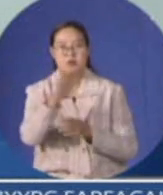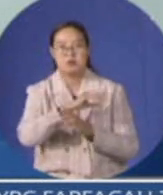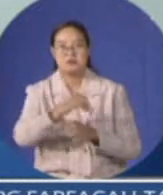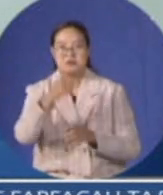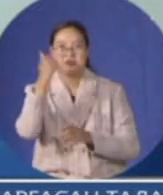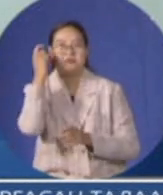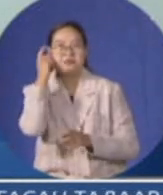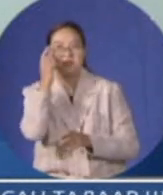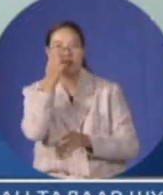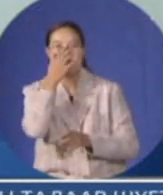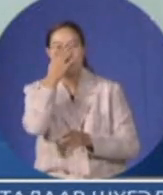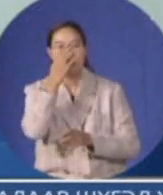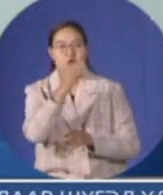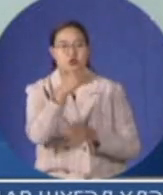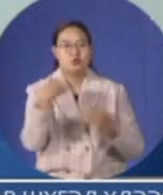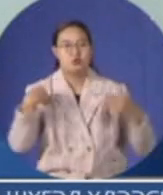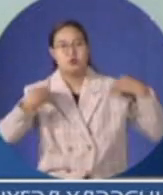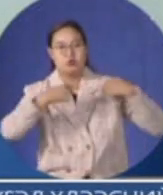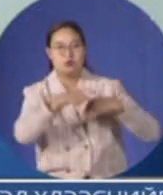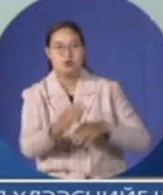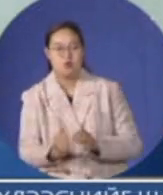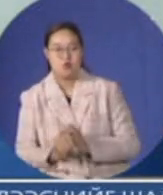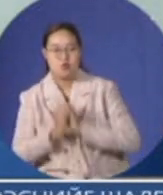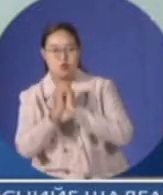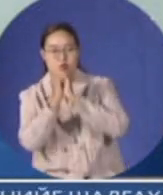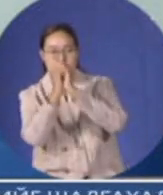одоо хүндлэл, жүдо бол одоо